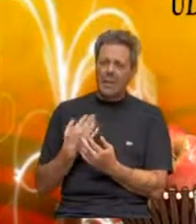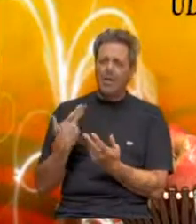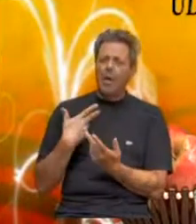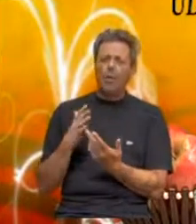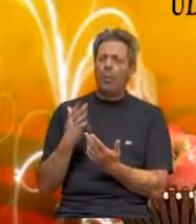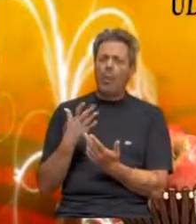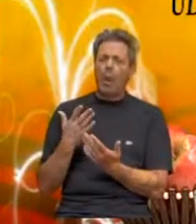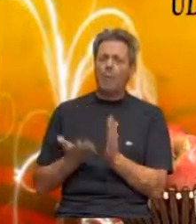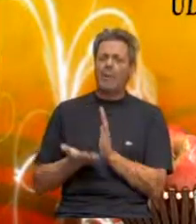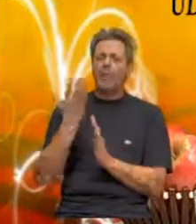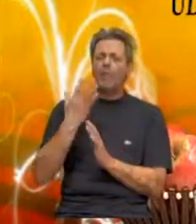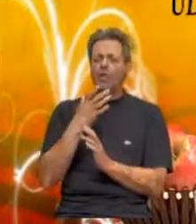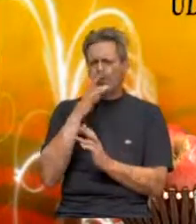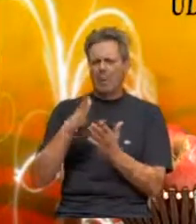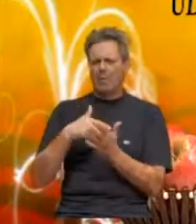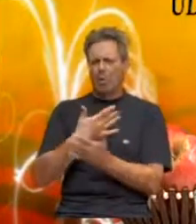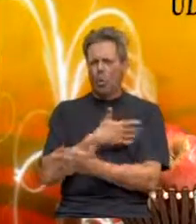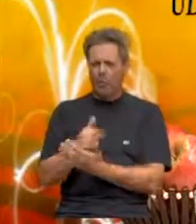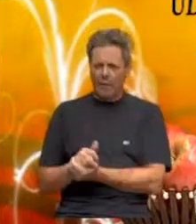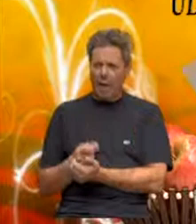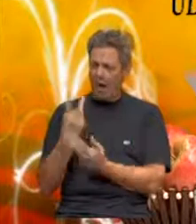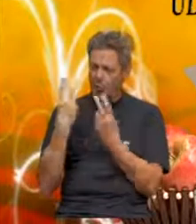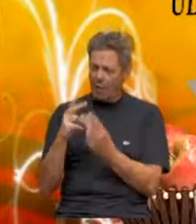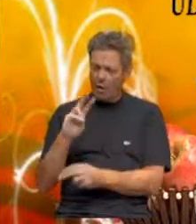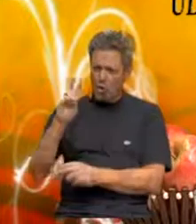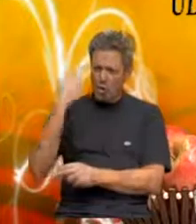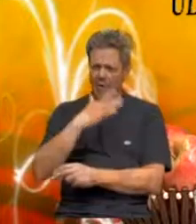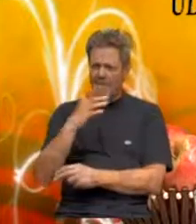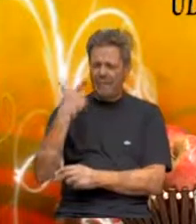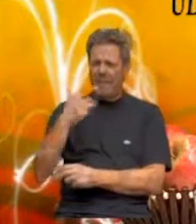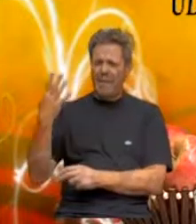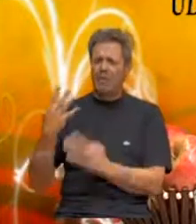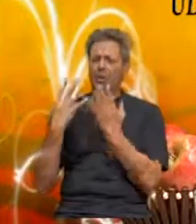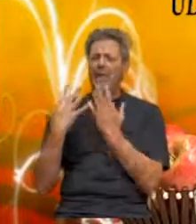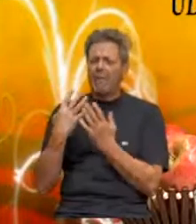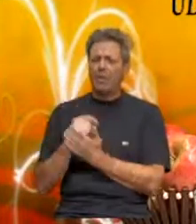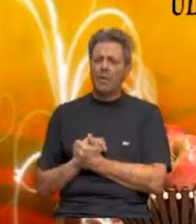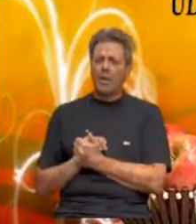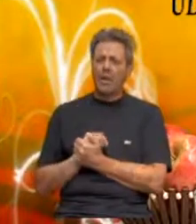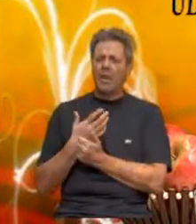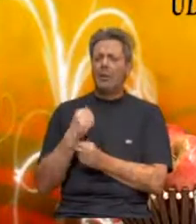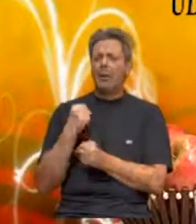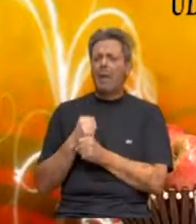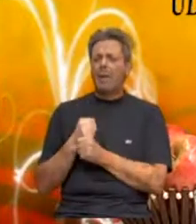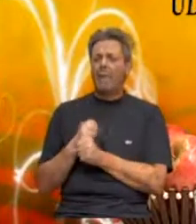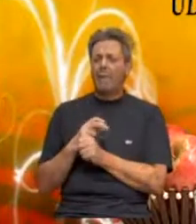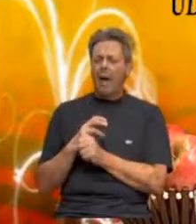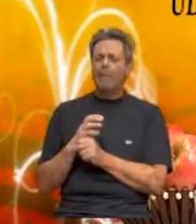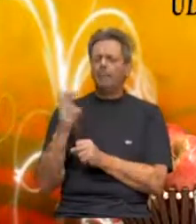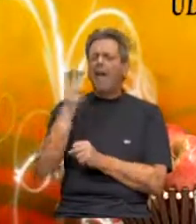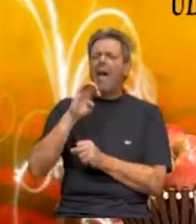nemate povišen kolesterol. A ono drugo što je jako važno, vas pozivam svih 29.9. da će se napraviti na Europskom